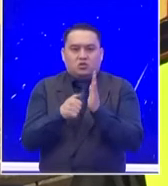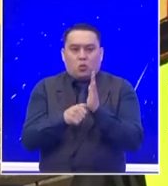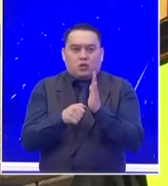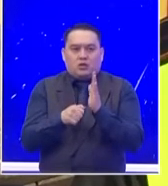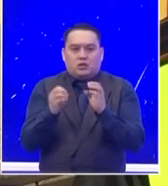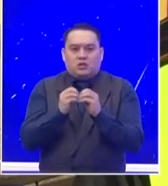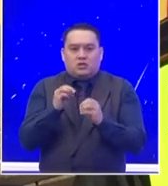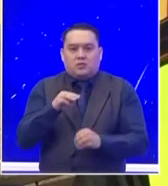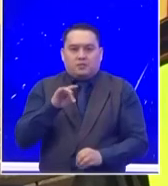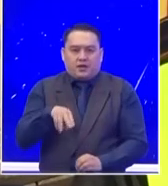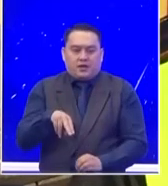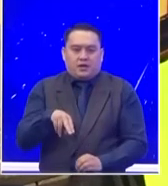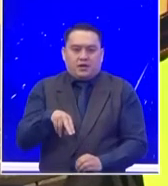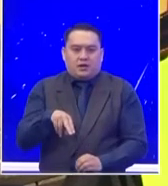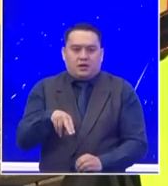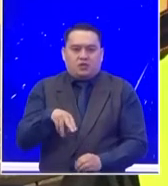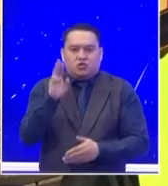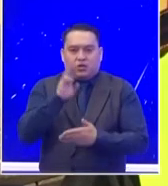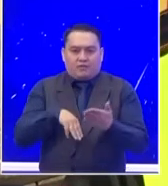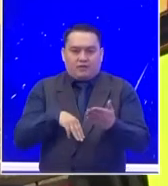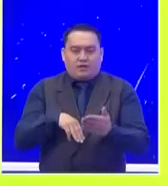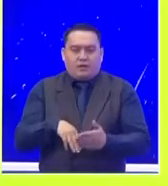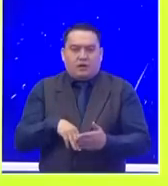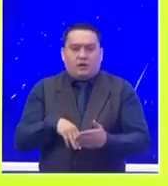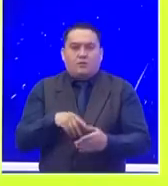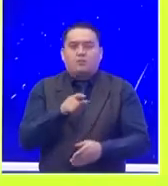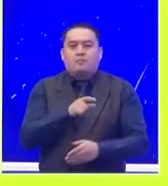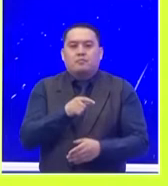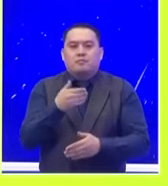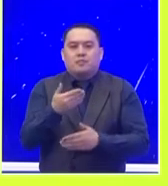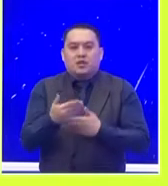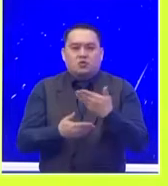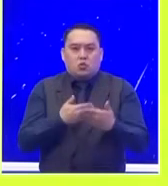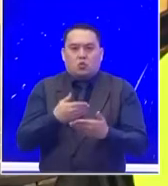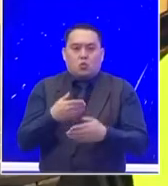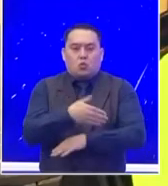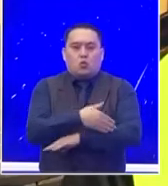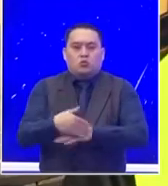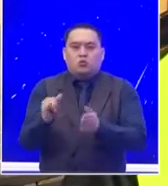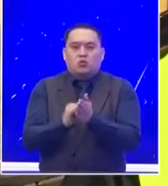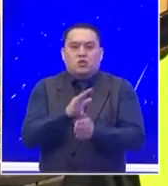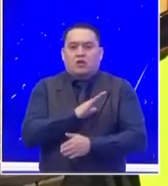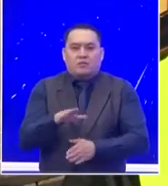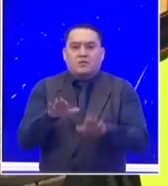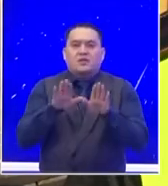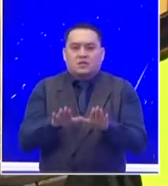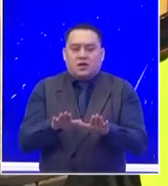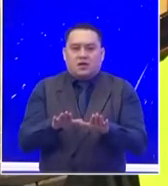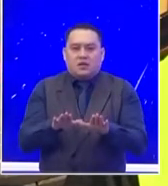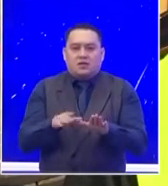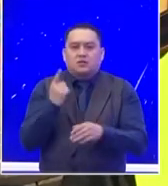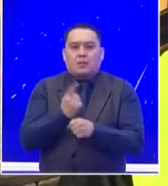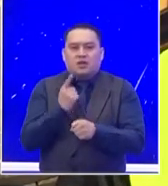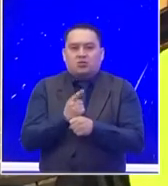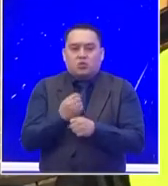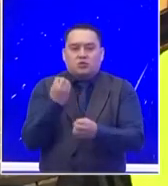МРП, налагивается штраф. Пешеходам, перешедшим улицу в неустановленном месте, а также на запрещающий